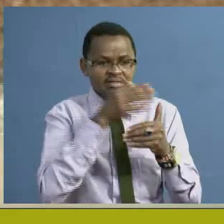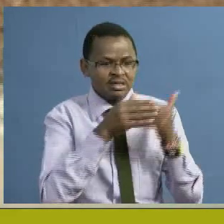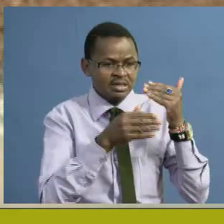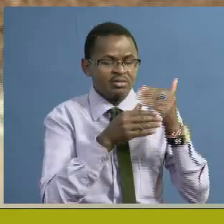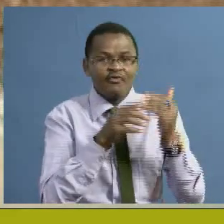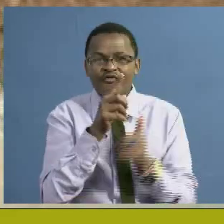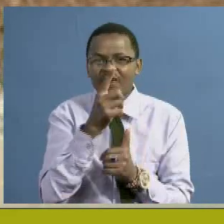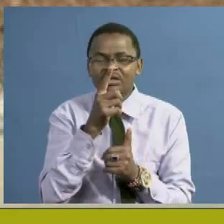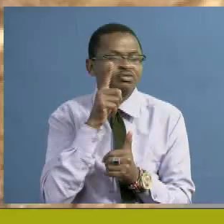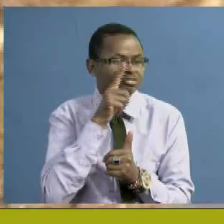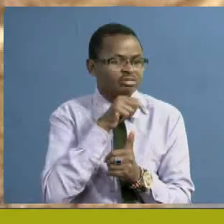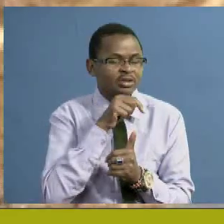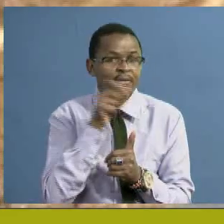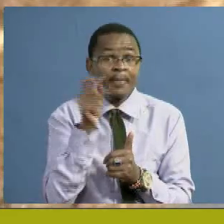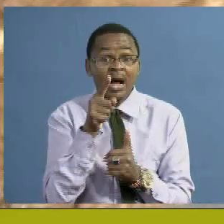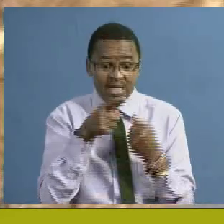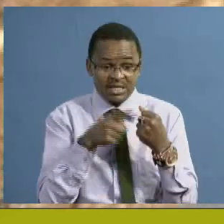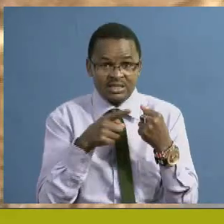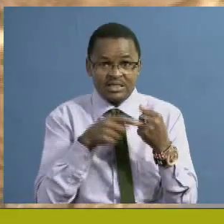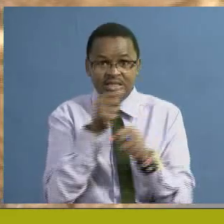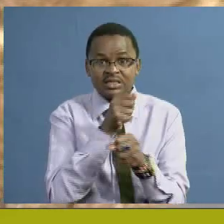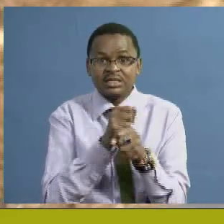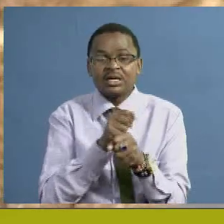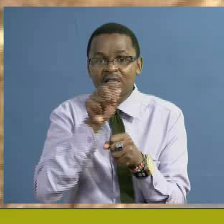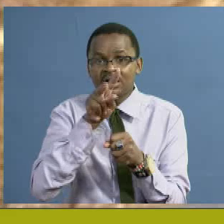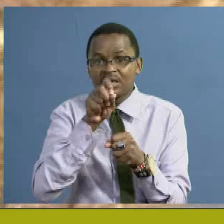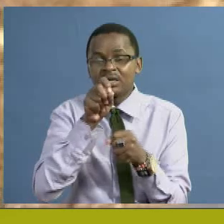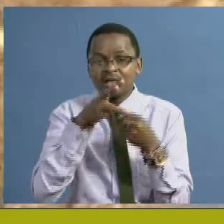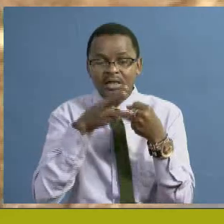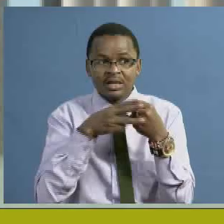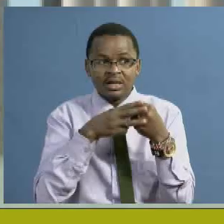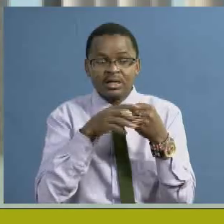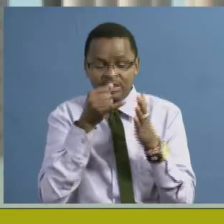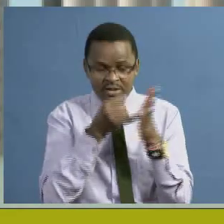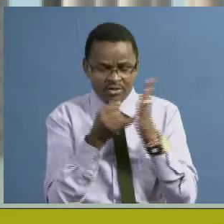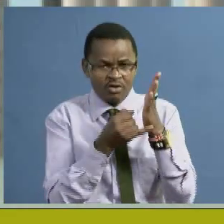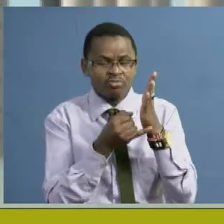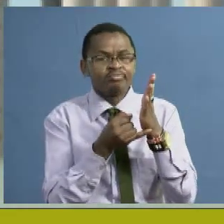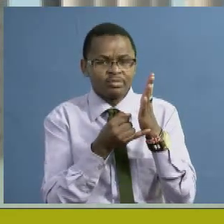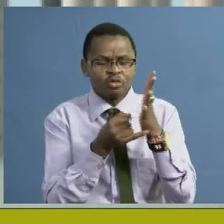eneo la kwanza ukitarajiwa kukamilika mwezi Juni mwaka 2018. Mradi wa Lapset